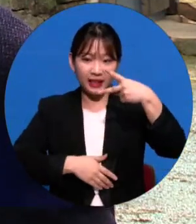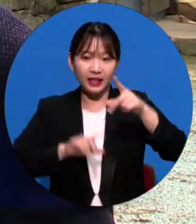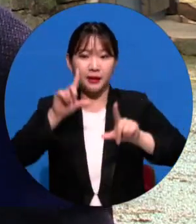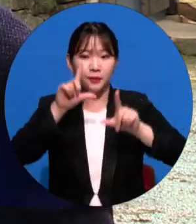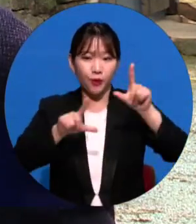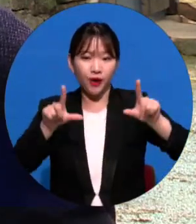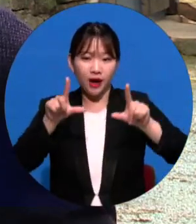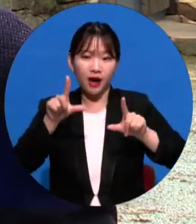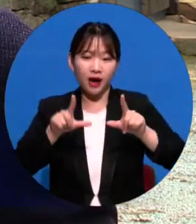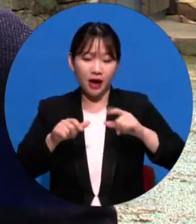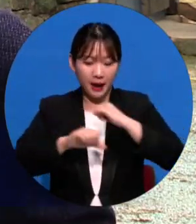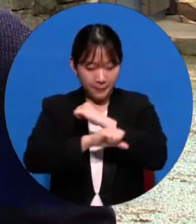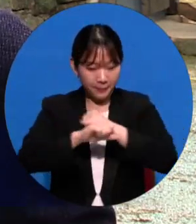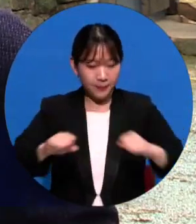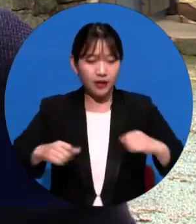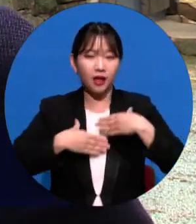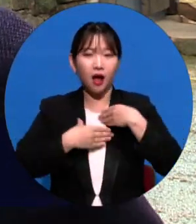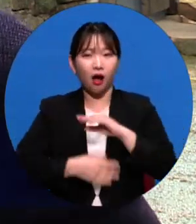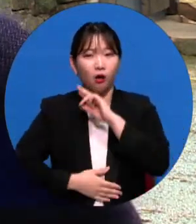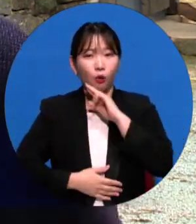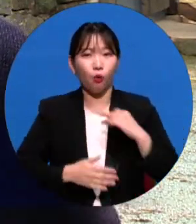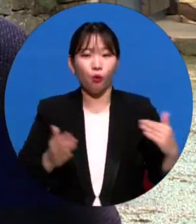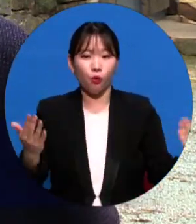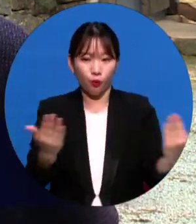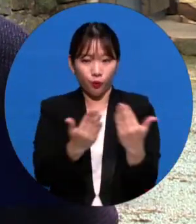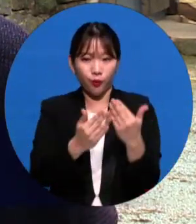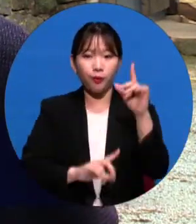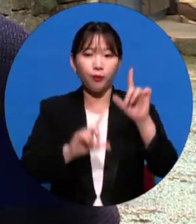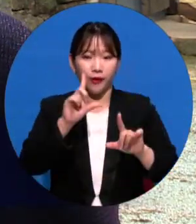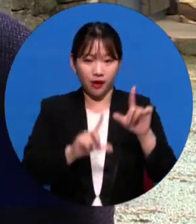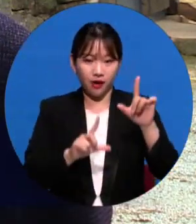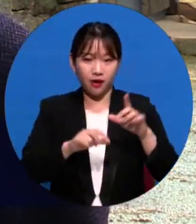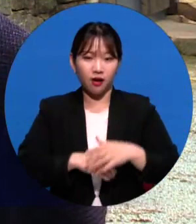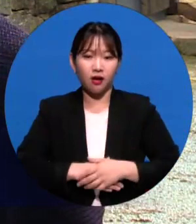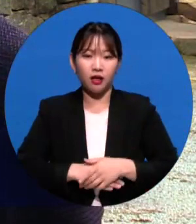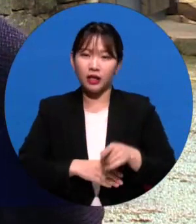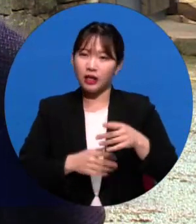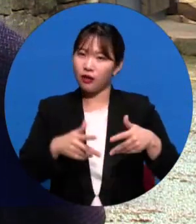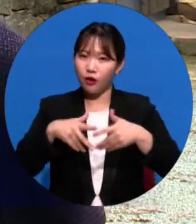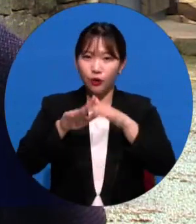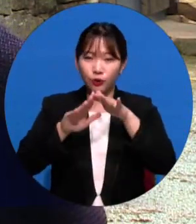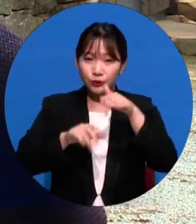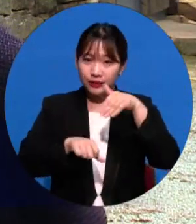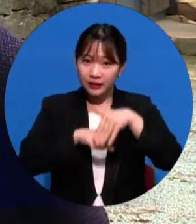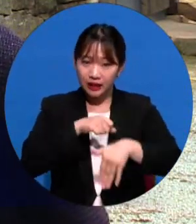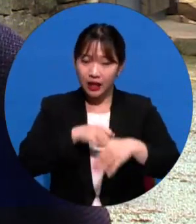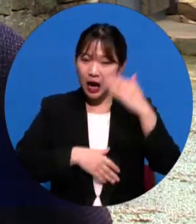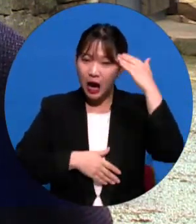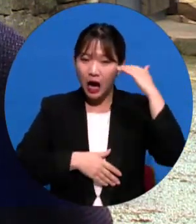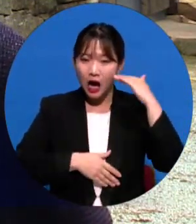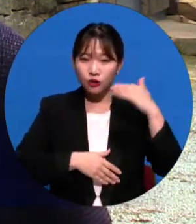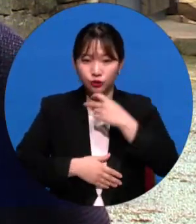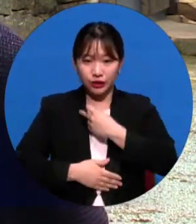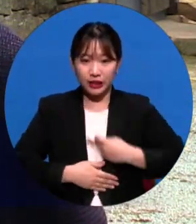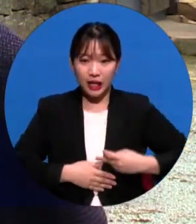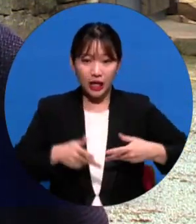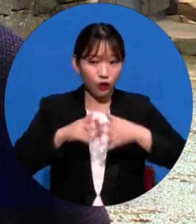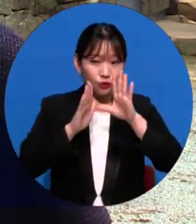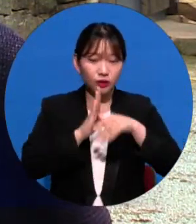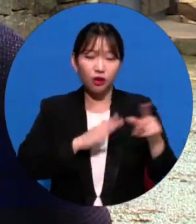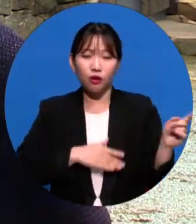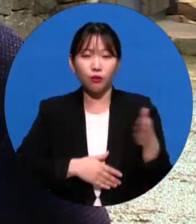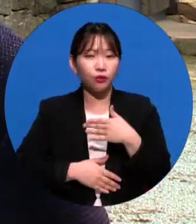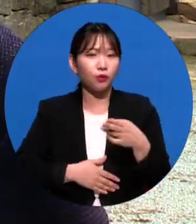그 앞마당을 아주 편안하게 감싸고 있습니다. 이런 건축은 우리나라 제일 건축에서 전혀